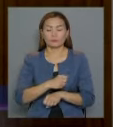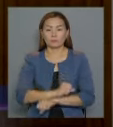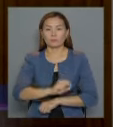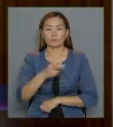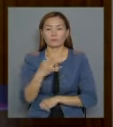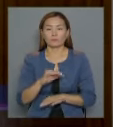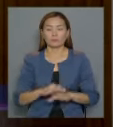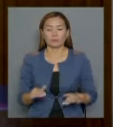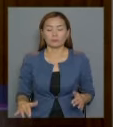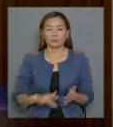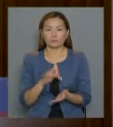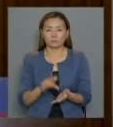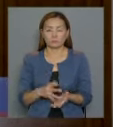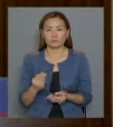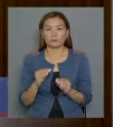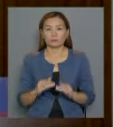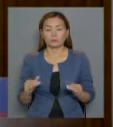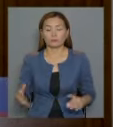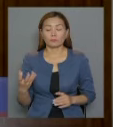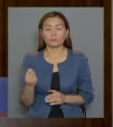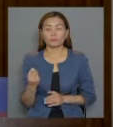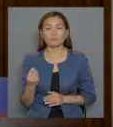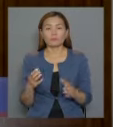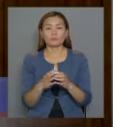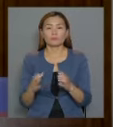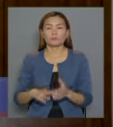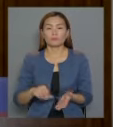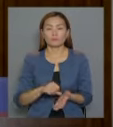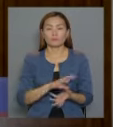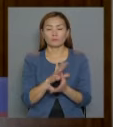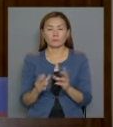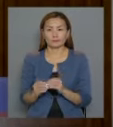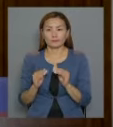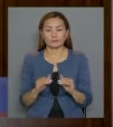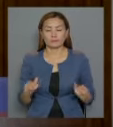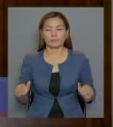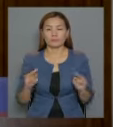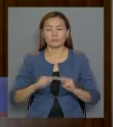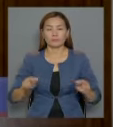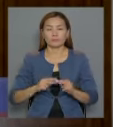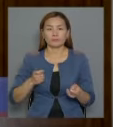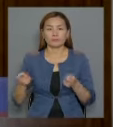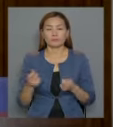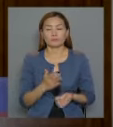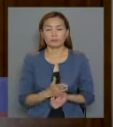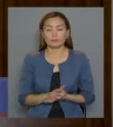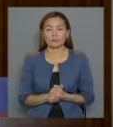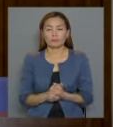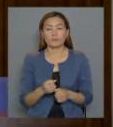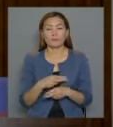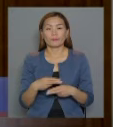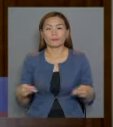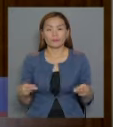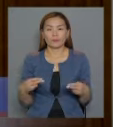атындағы оқушылар орталығының оқушылары және де үйірмеге қатысушы барша оқушылар менен ұстаздар жетекшілік етіп осы тақырып